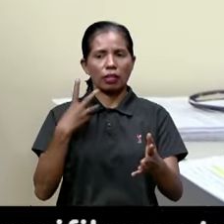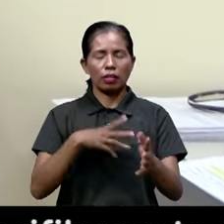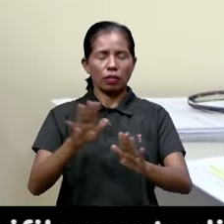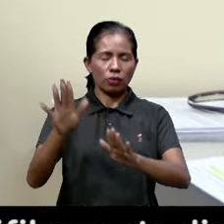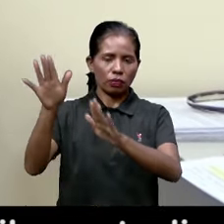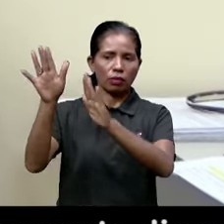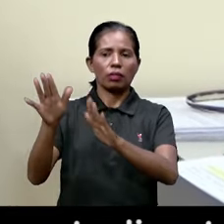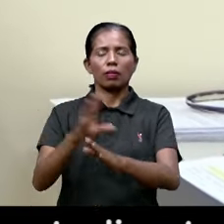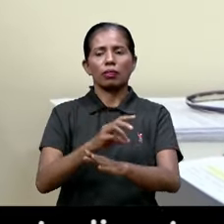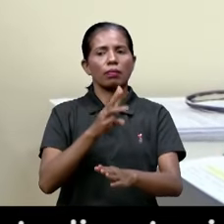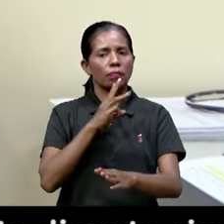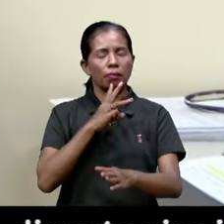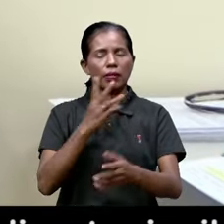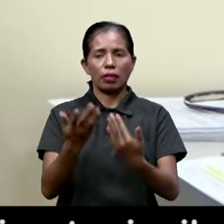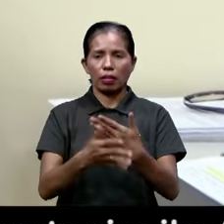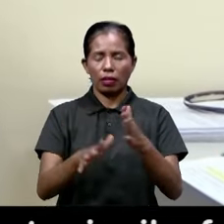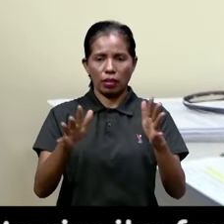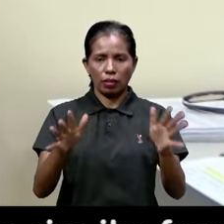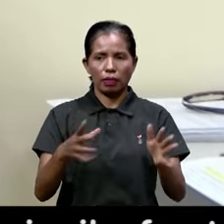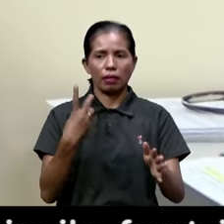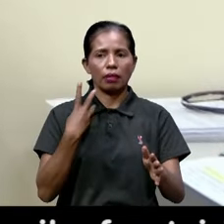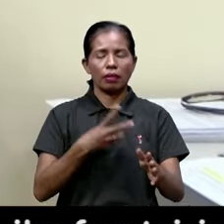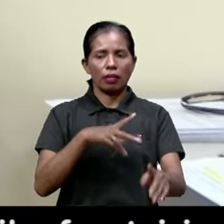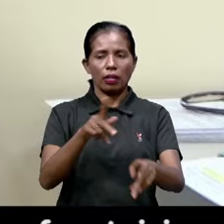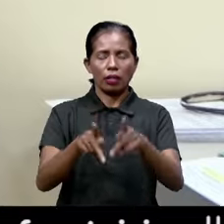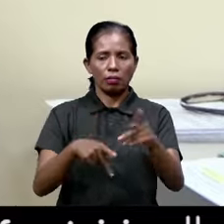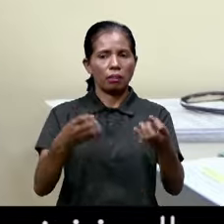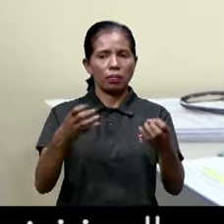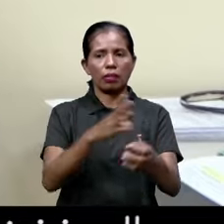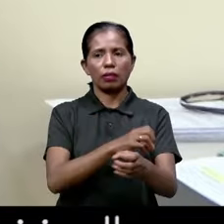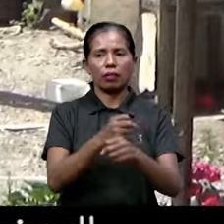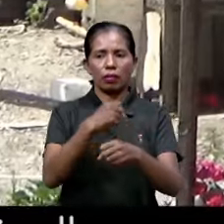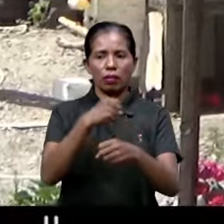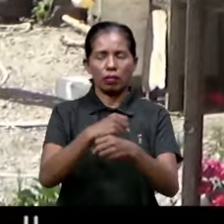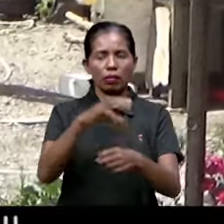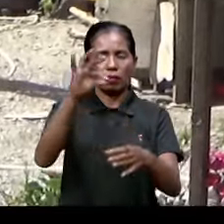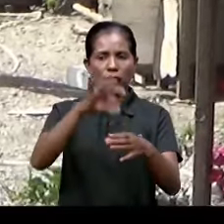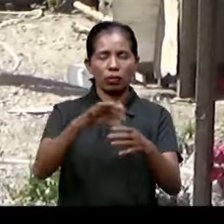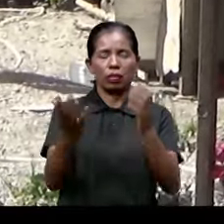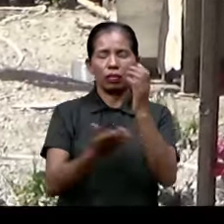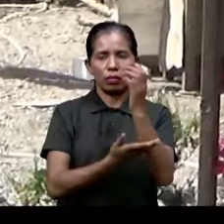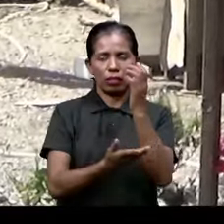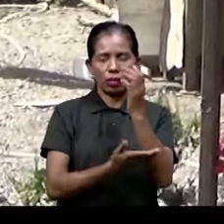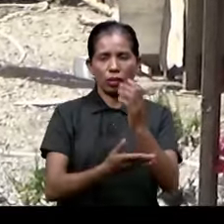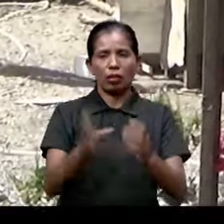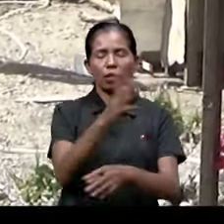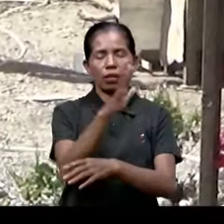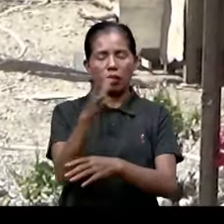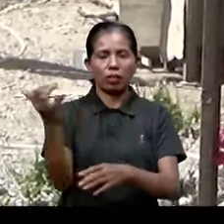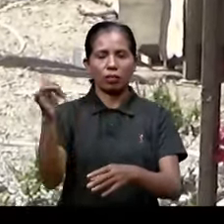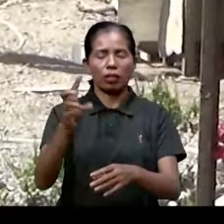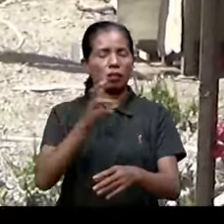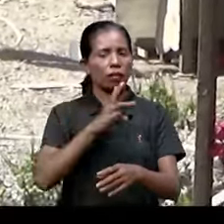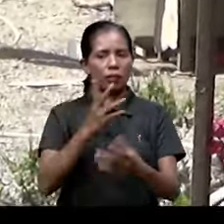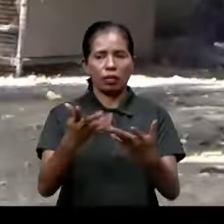foholeten sirne mas aini ane za ita niya kumidari jubalu ane sa halto os antam ta mate antam ita tenke hari